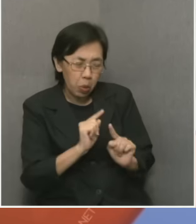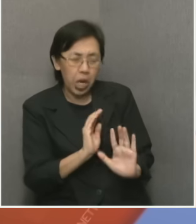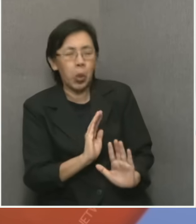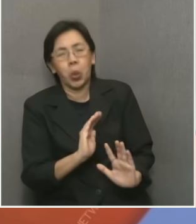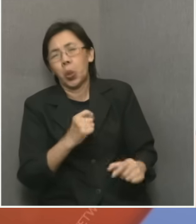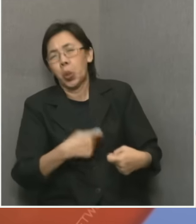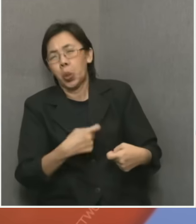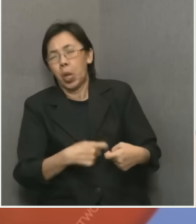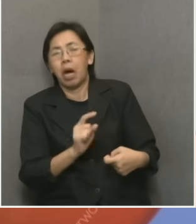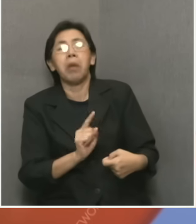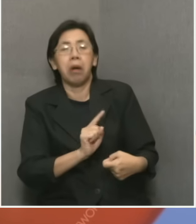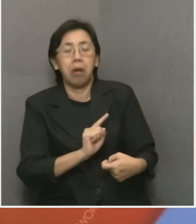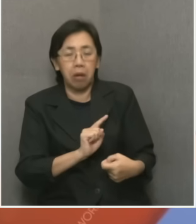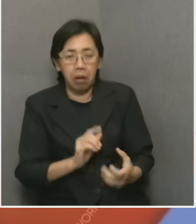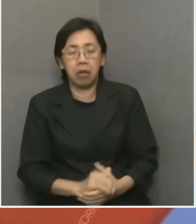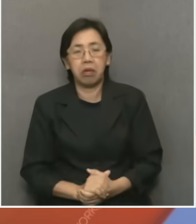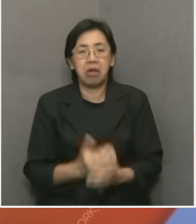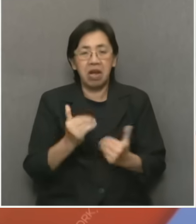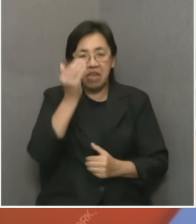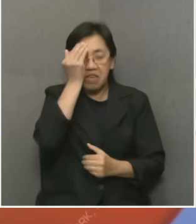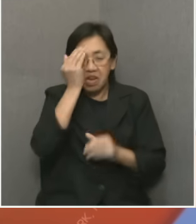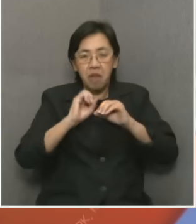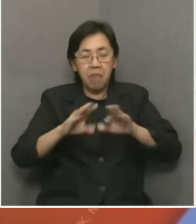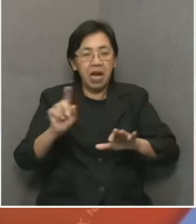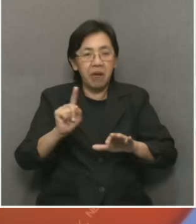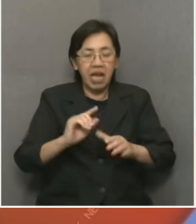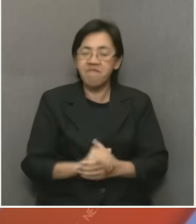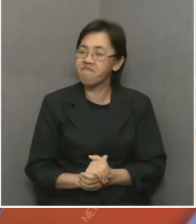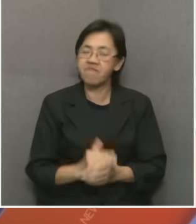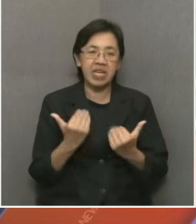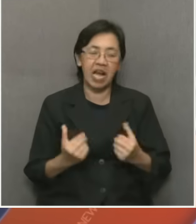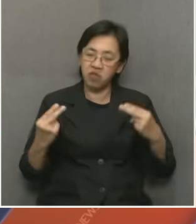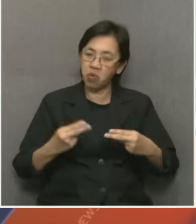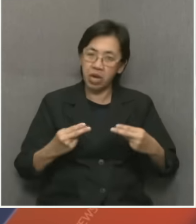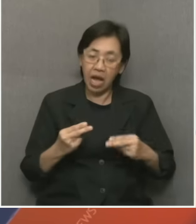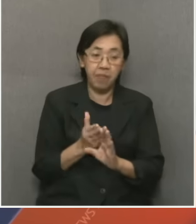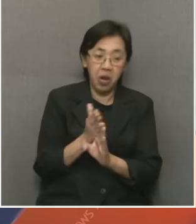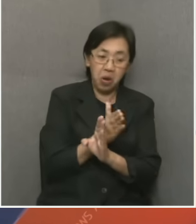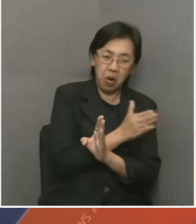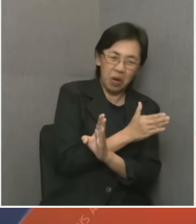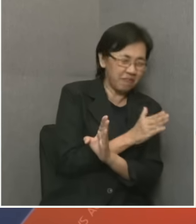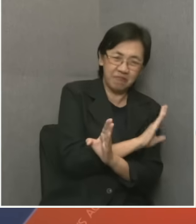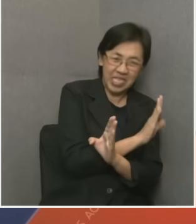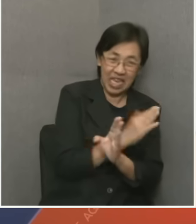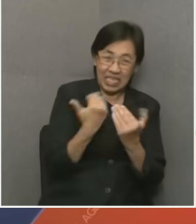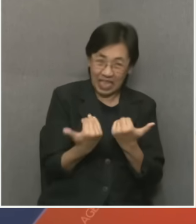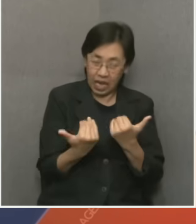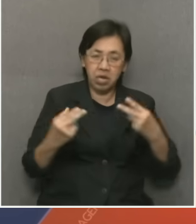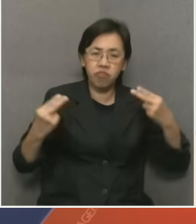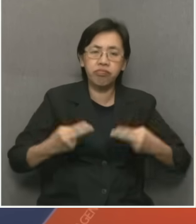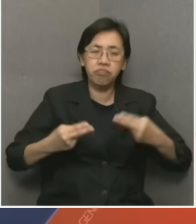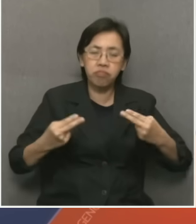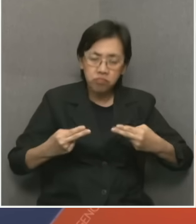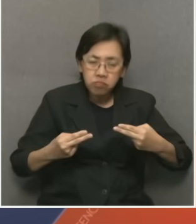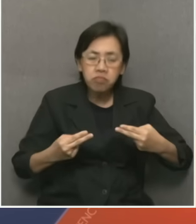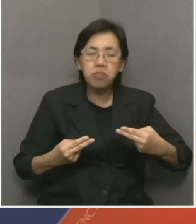ากว่าครั้งนี้เนี่ยอิสราเอลก็ประกาศแล้วว่ามันเป็นสงครามนะฮะมันไม่เหมือนกับที่ผ่านมาแล้วก็ยืนยัน